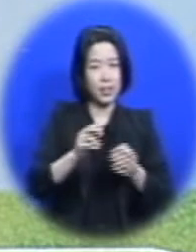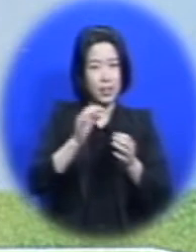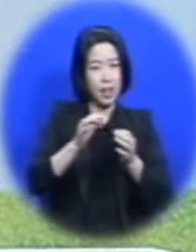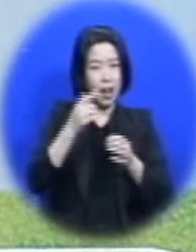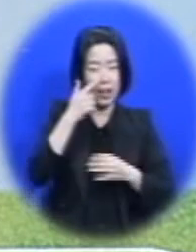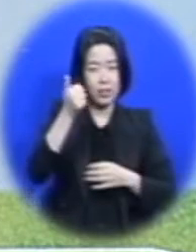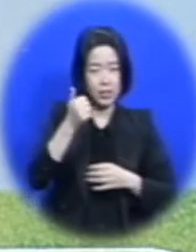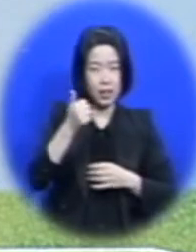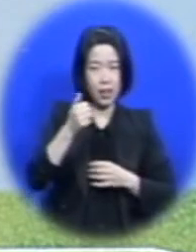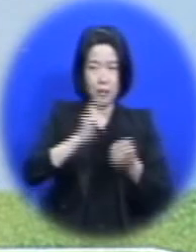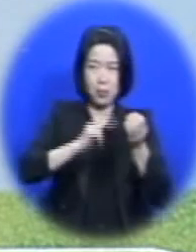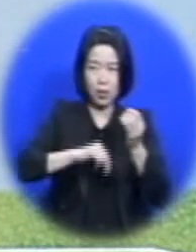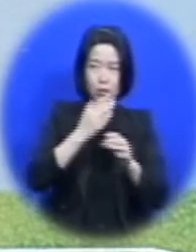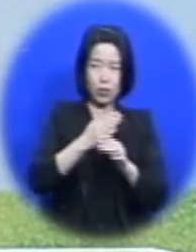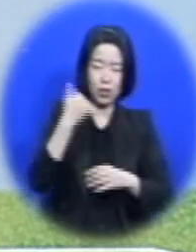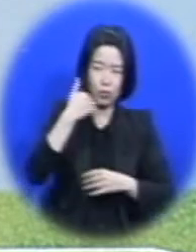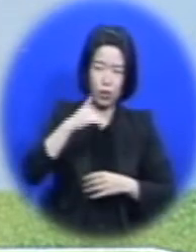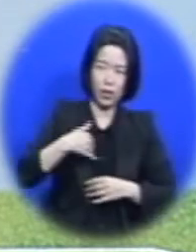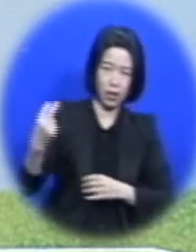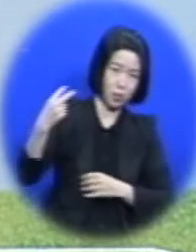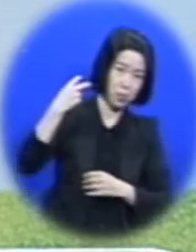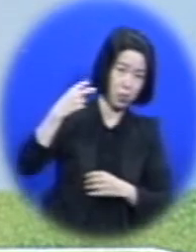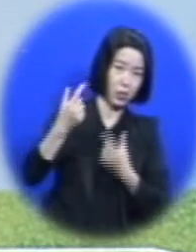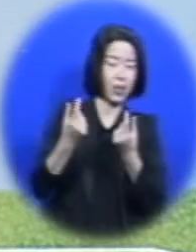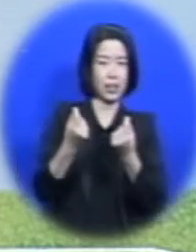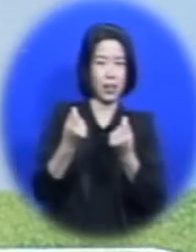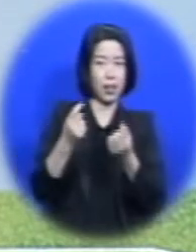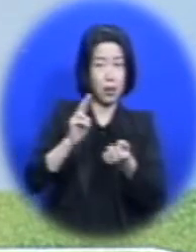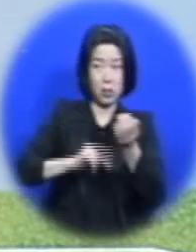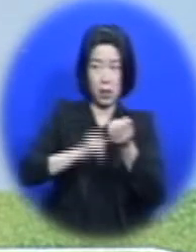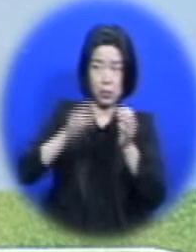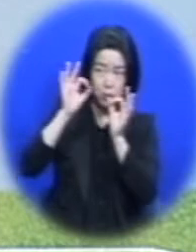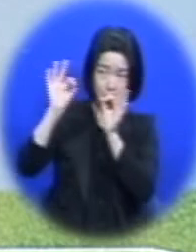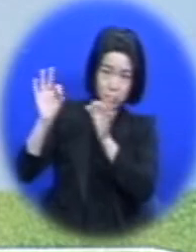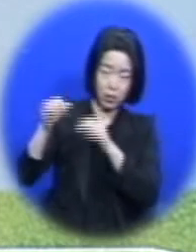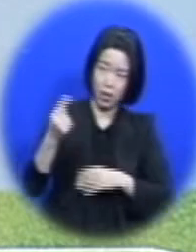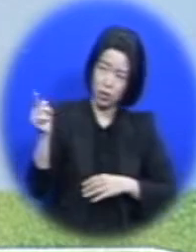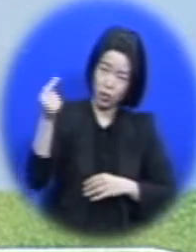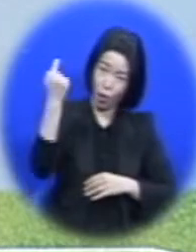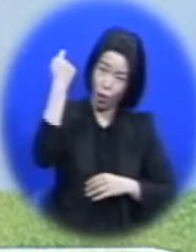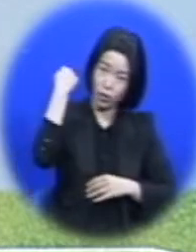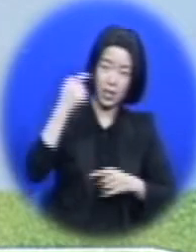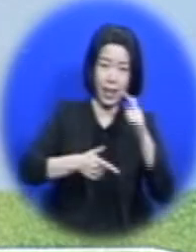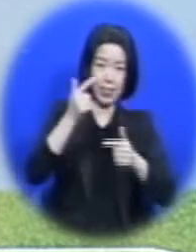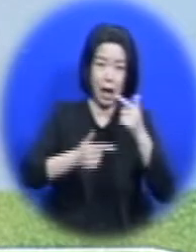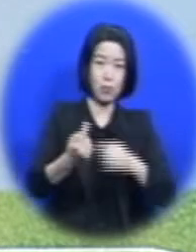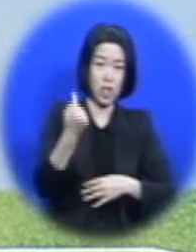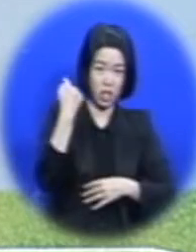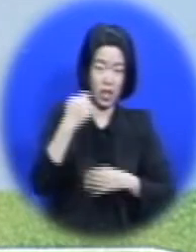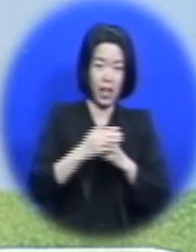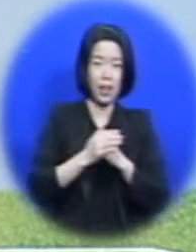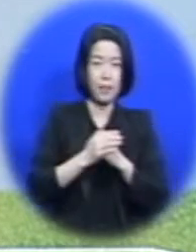팔다가 누가 자기를 자꾸 쳐다만 보는 것 같아요 팔면서 보니까 자 뒤쪽에 나무 뒤에